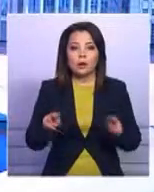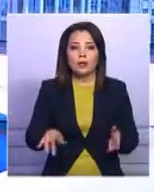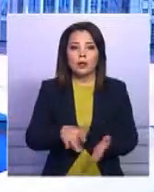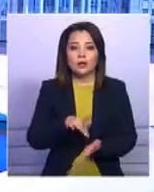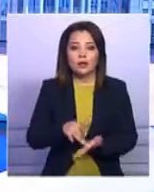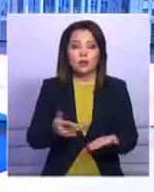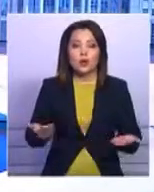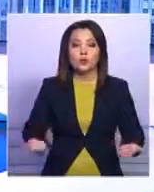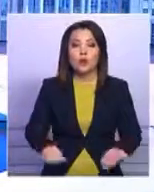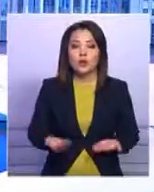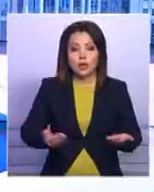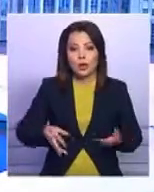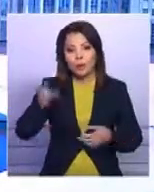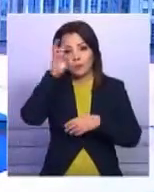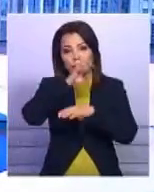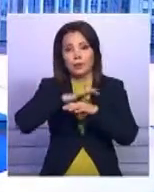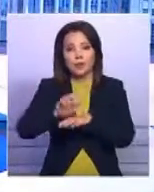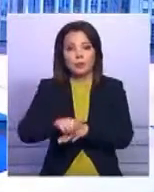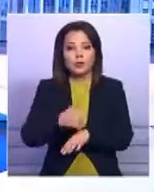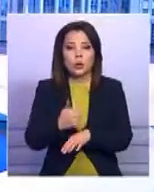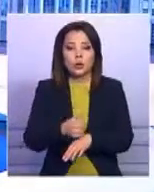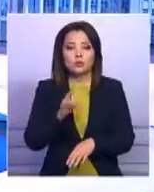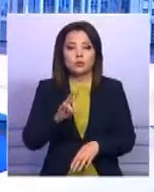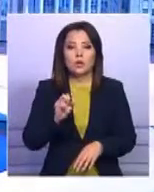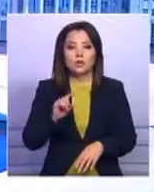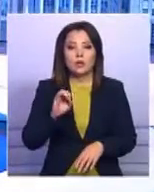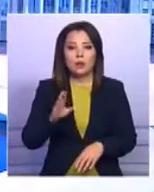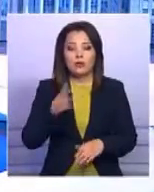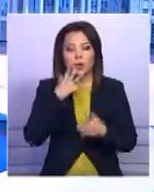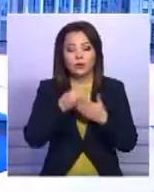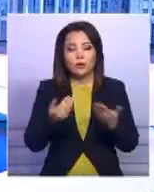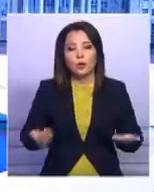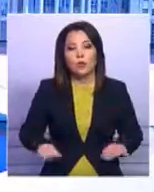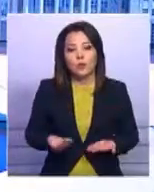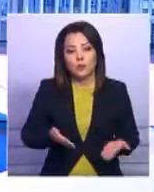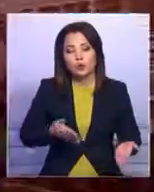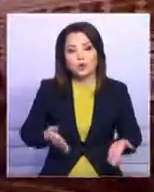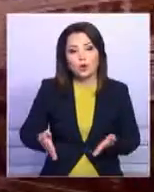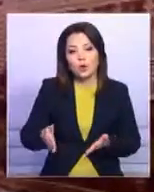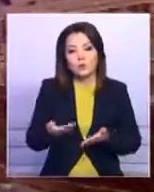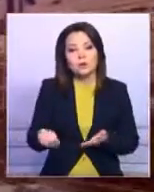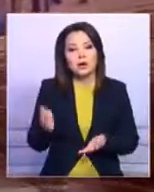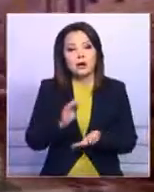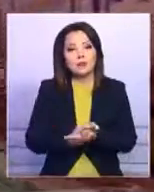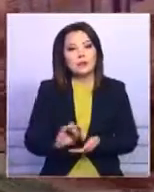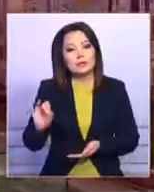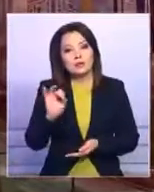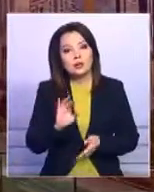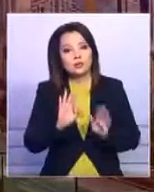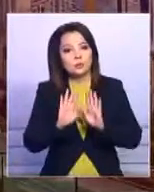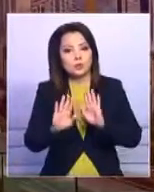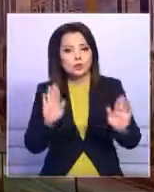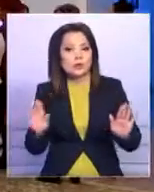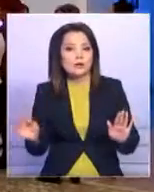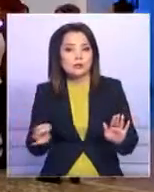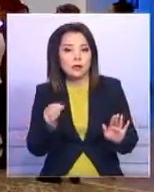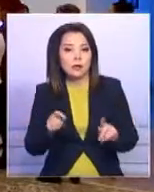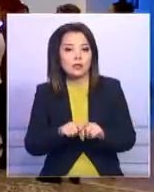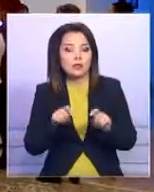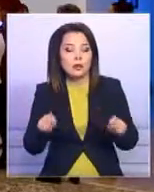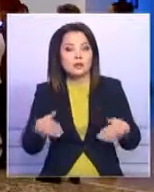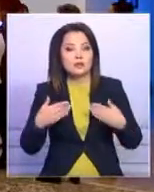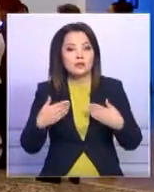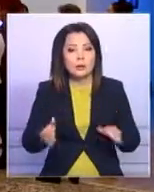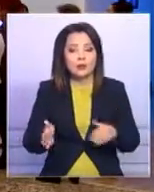Петропавл қаласының тұрғындары мемлекет басшысы Нұрсұлтан Назарбаевтың өмір жолымен танысты. Облыстық тарихи-өлкетану музейінде ашық есік